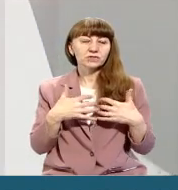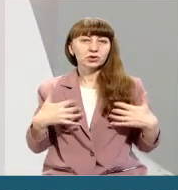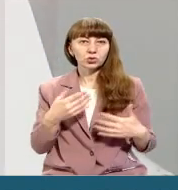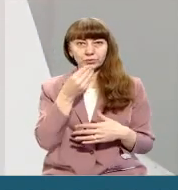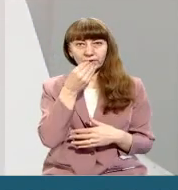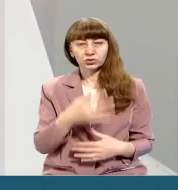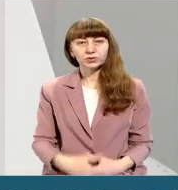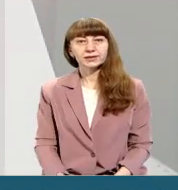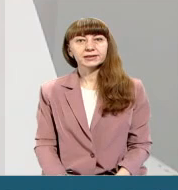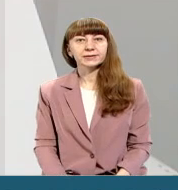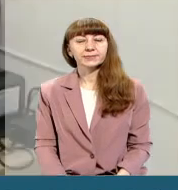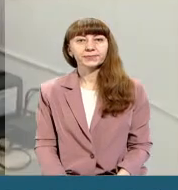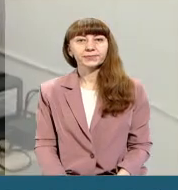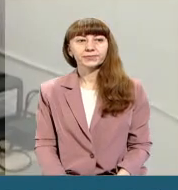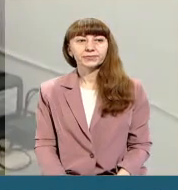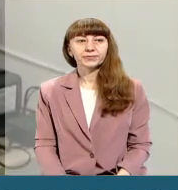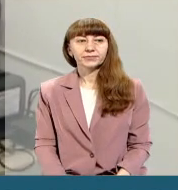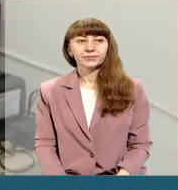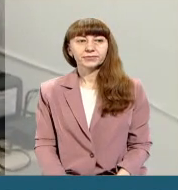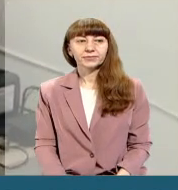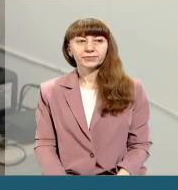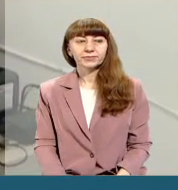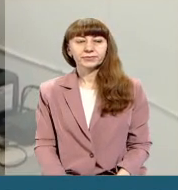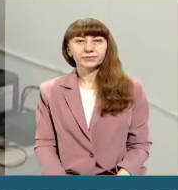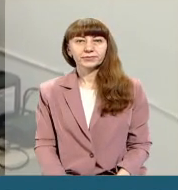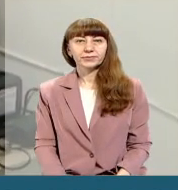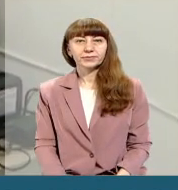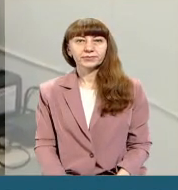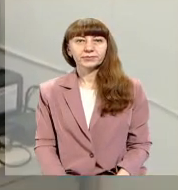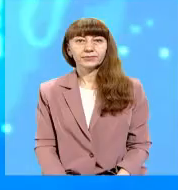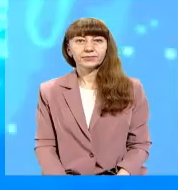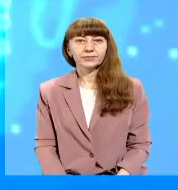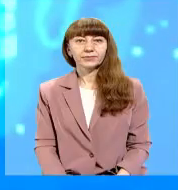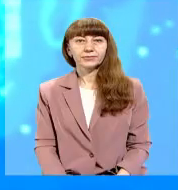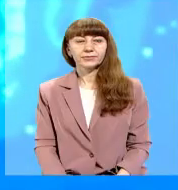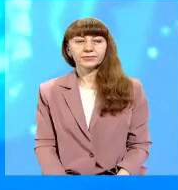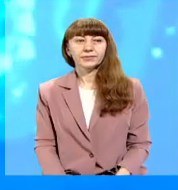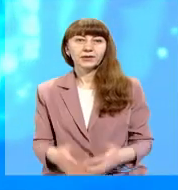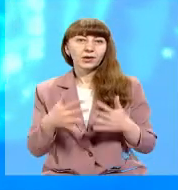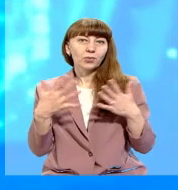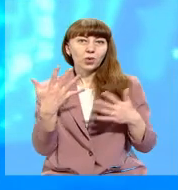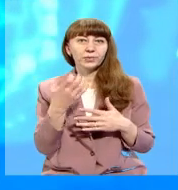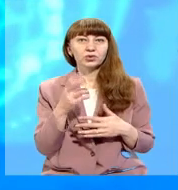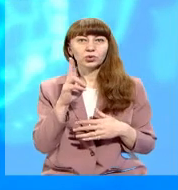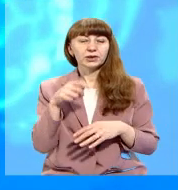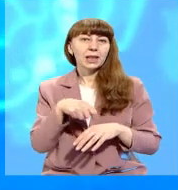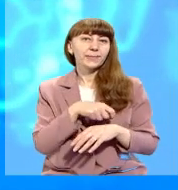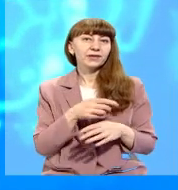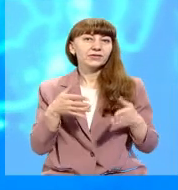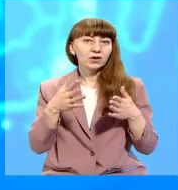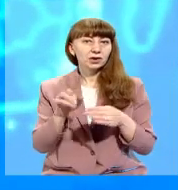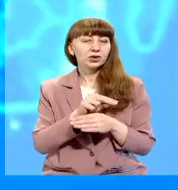про Айдана Папанина Радион Бабич телеканал Кустанай более 500 км дорог